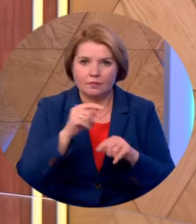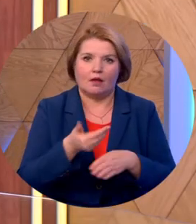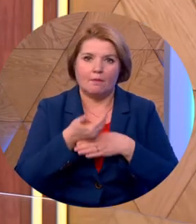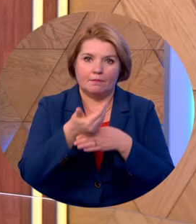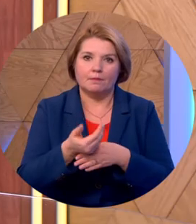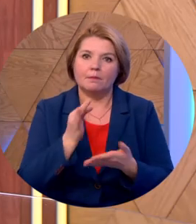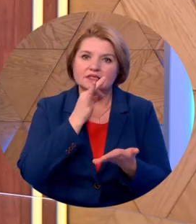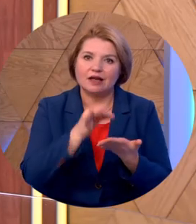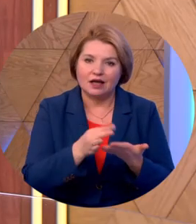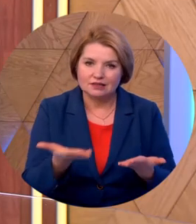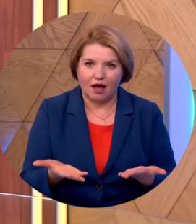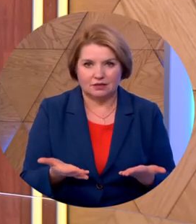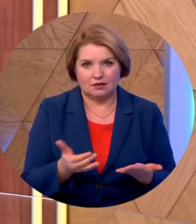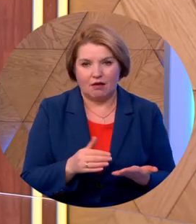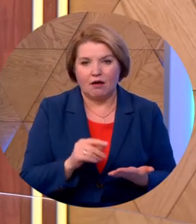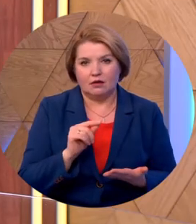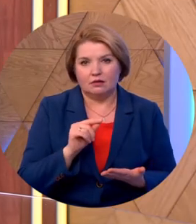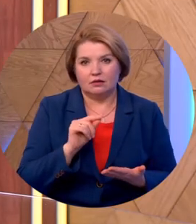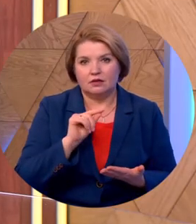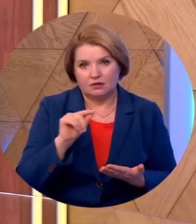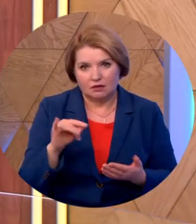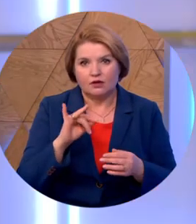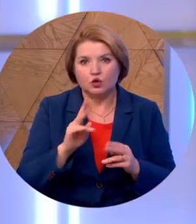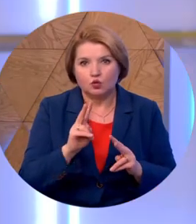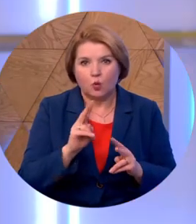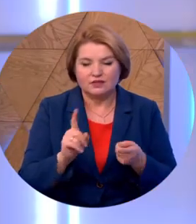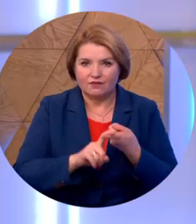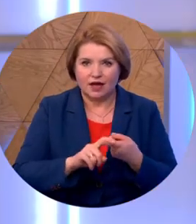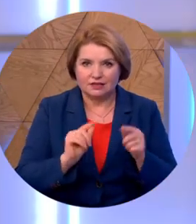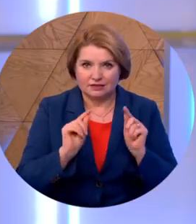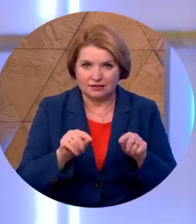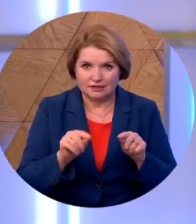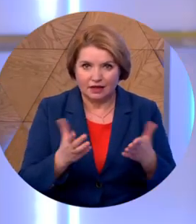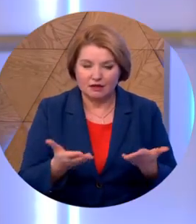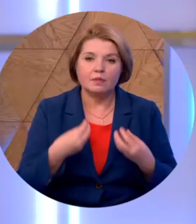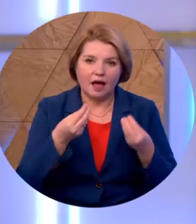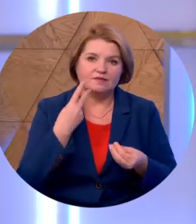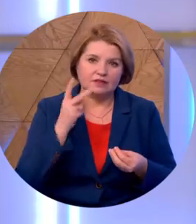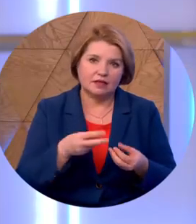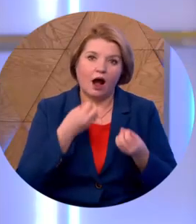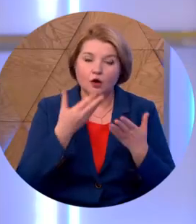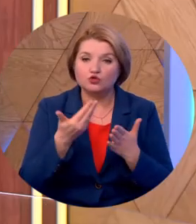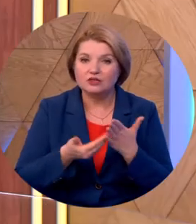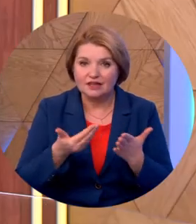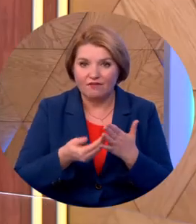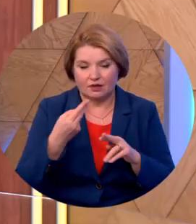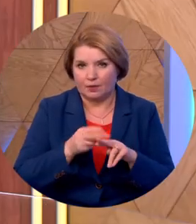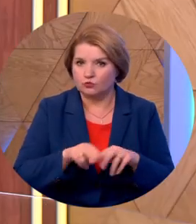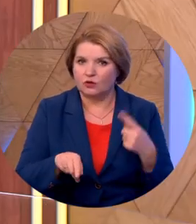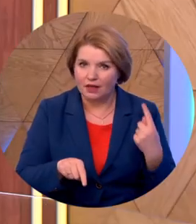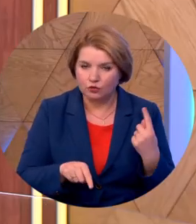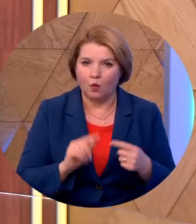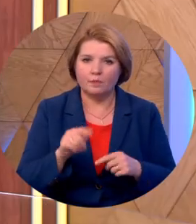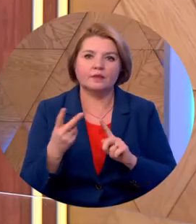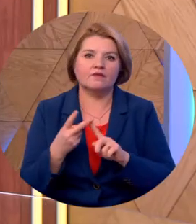может подсказать и не непосредственно завязано на этом конкретном случае даст всегда хороший совет поэтому это один момент второй